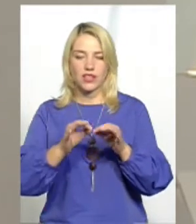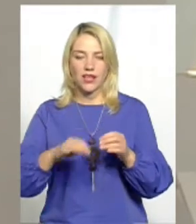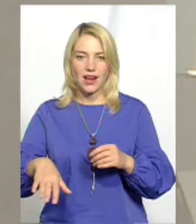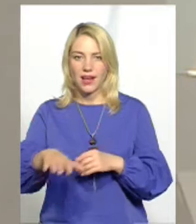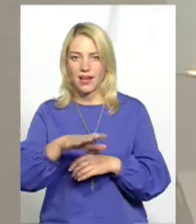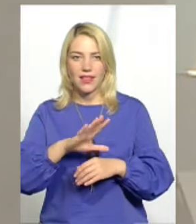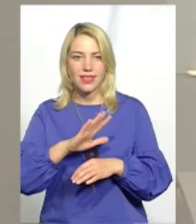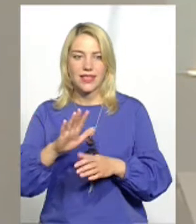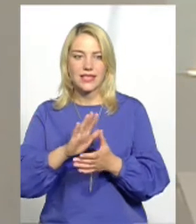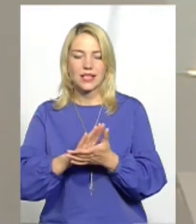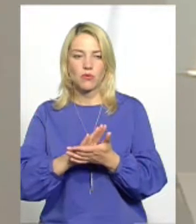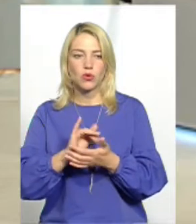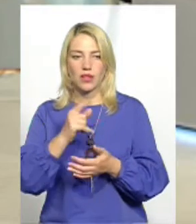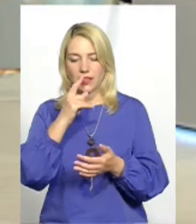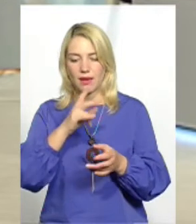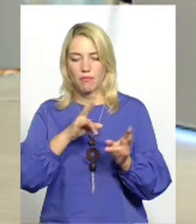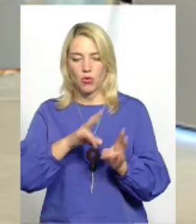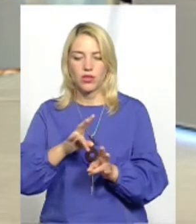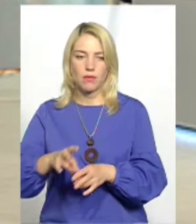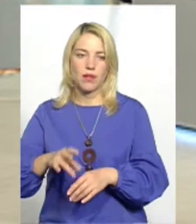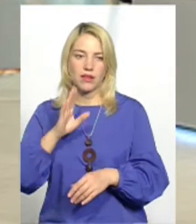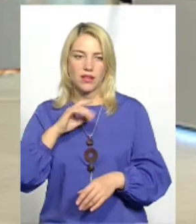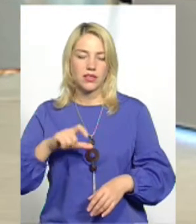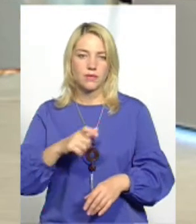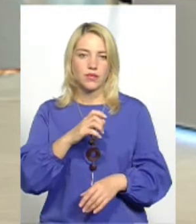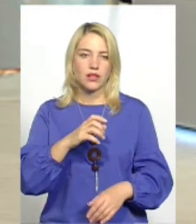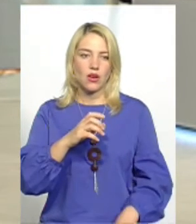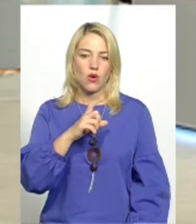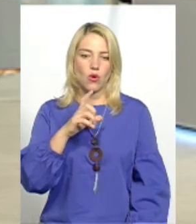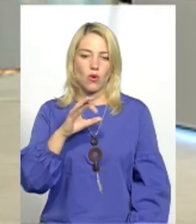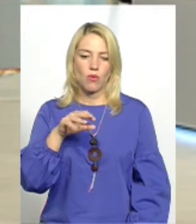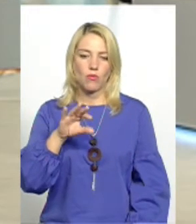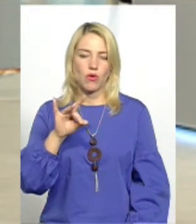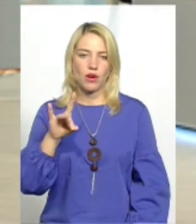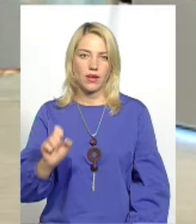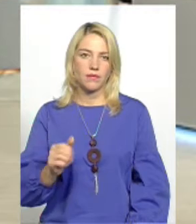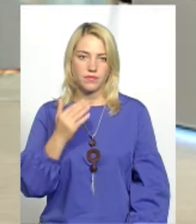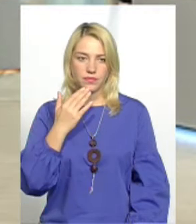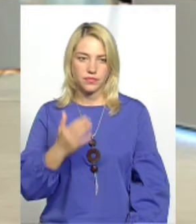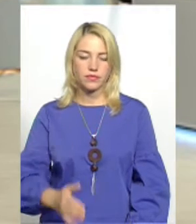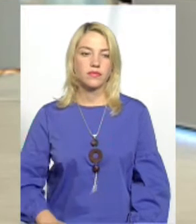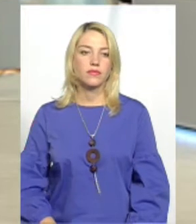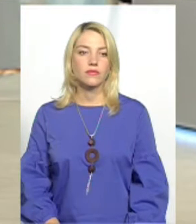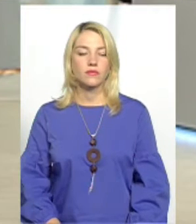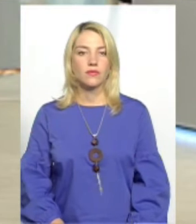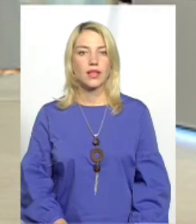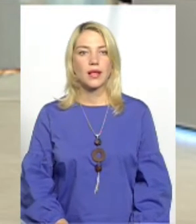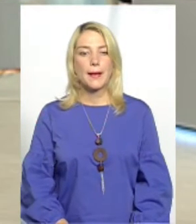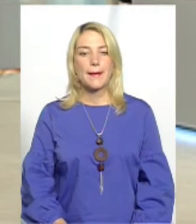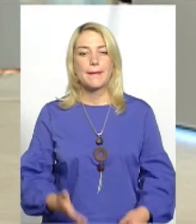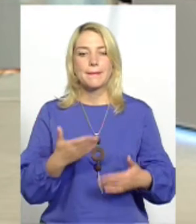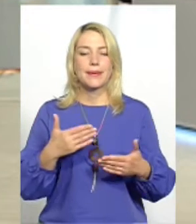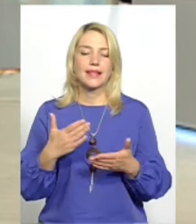не потерпали случаї хомора? Будь ласка, панове, до обох питань. Якби ми є